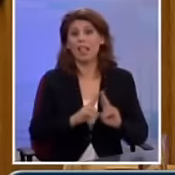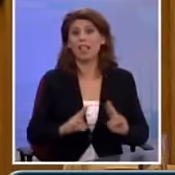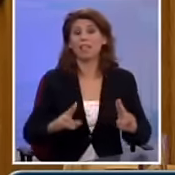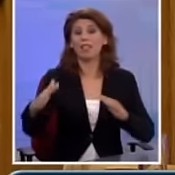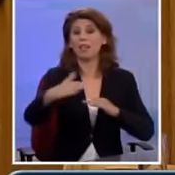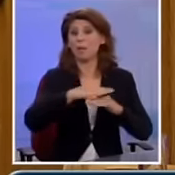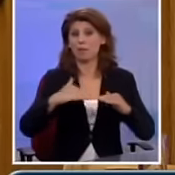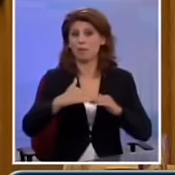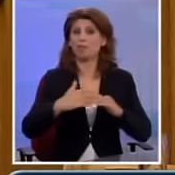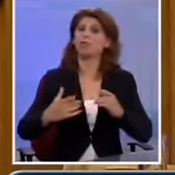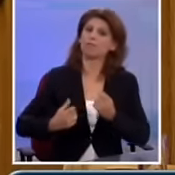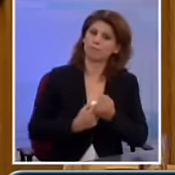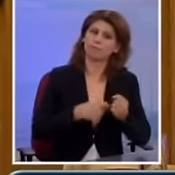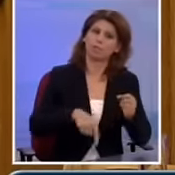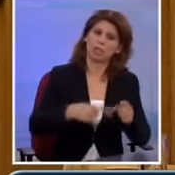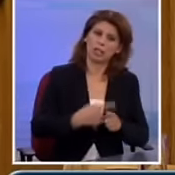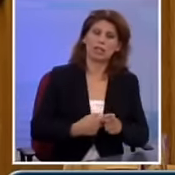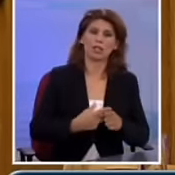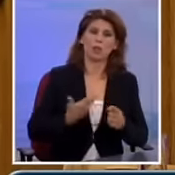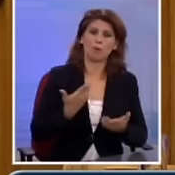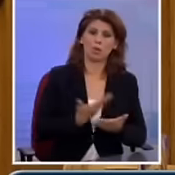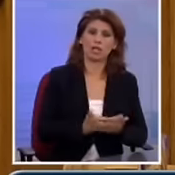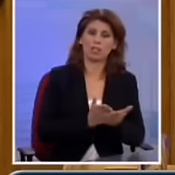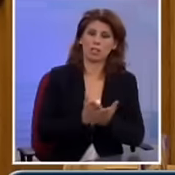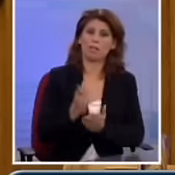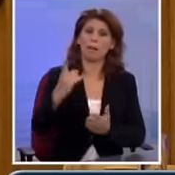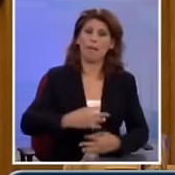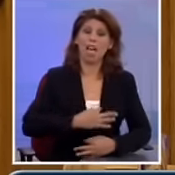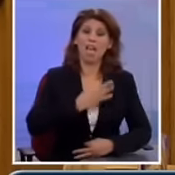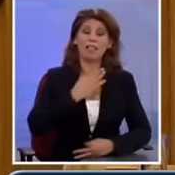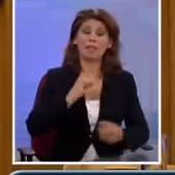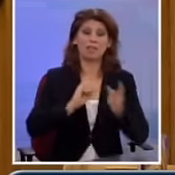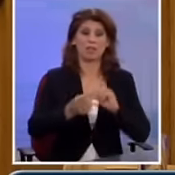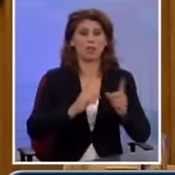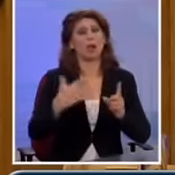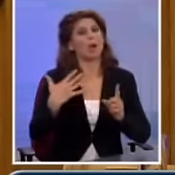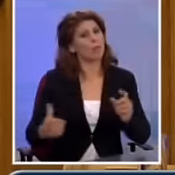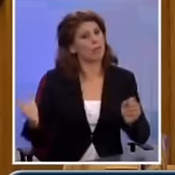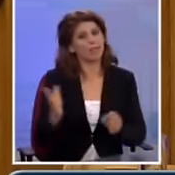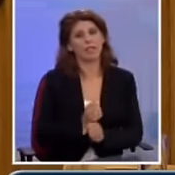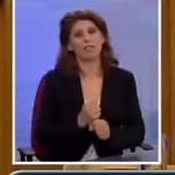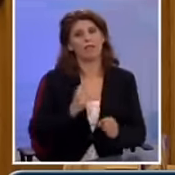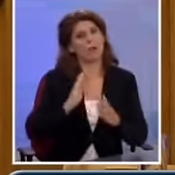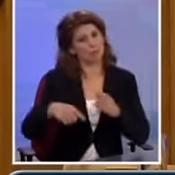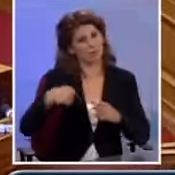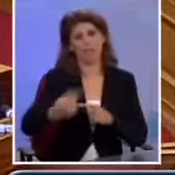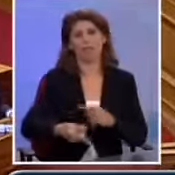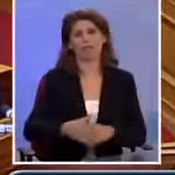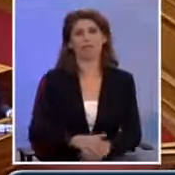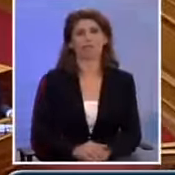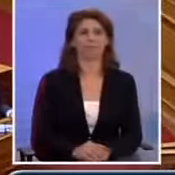κλίμακα υπέρ των ελληνικών προτάσεων και δικαίων για μια έντιμη συμφωνία που θα επιτευχθεί αμέσως μετά.